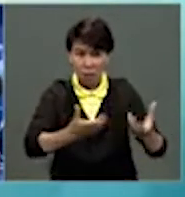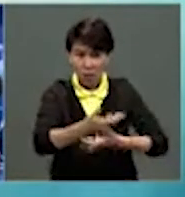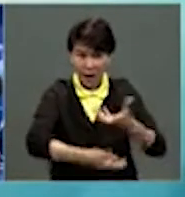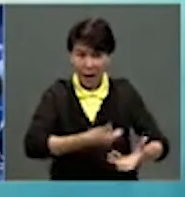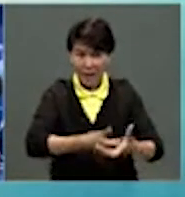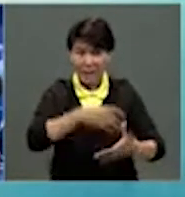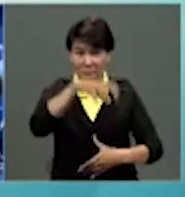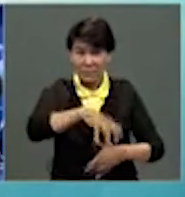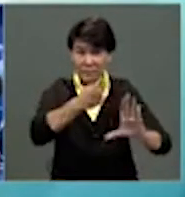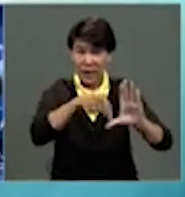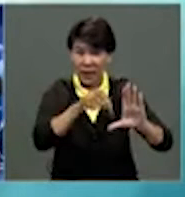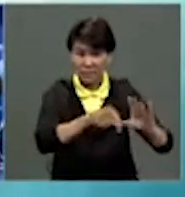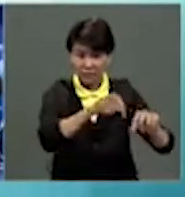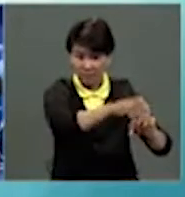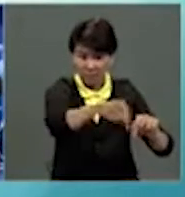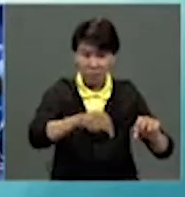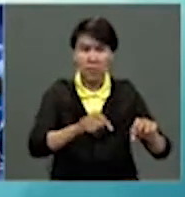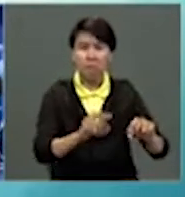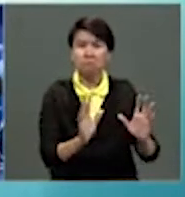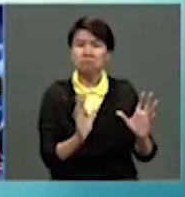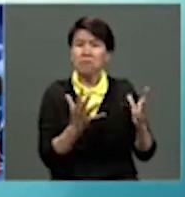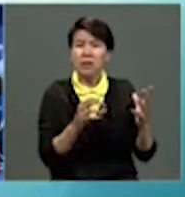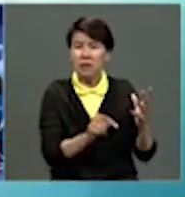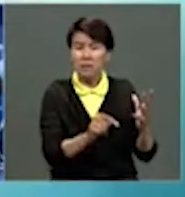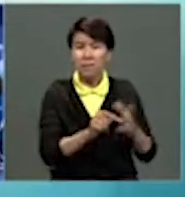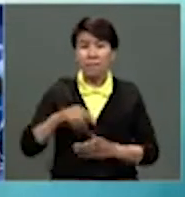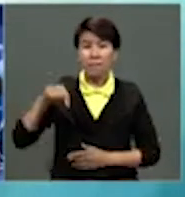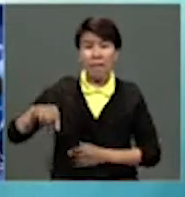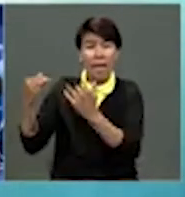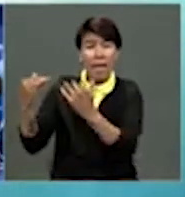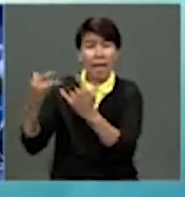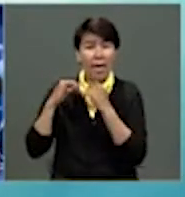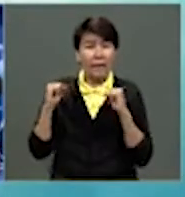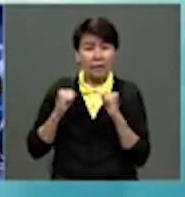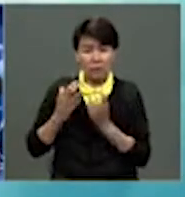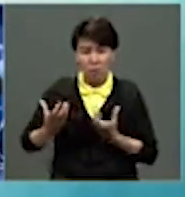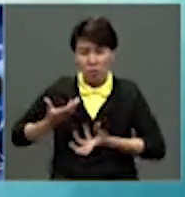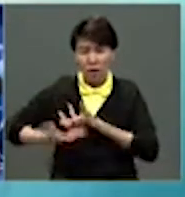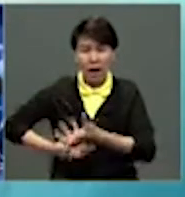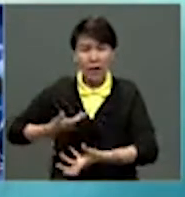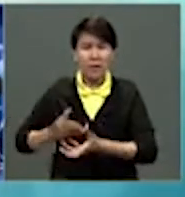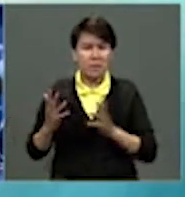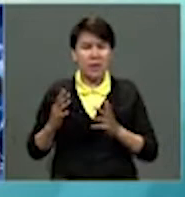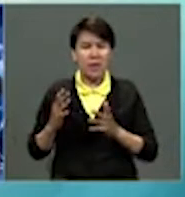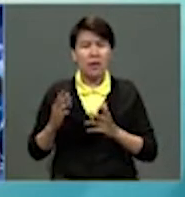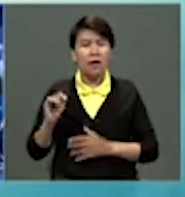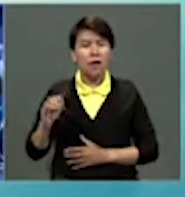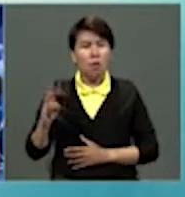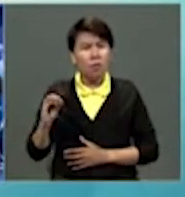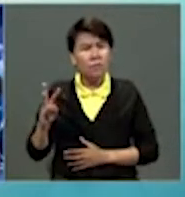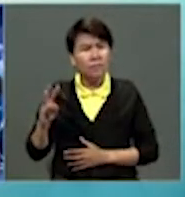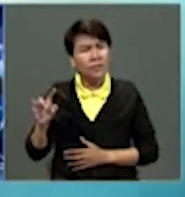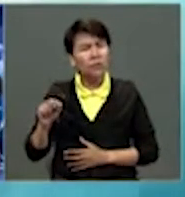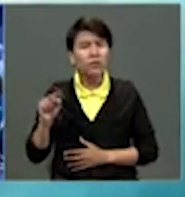มิถุนายนก็พบว่าเอ่อมีการใช้แต่ว่าไม่ค่อยได้มากเท่าไหร่นะครับเอ่ออันแรกก็สถานที่ใดที่ไม่มีเว็บหรือซับไทยชนะหรือสมุดลูกสมุดลงชื่อไว้ให้ชัดเจนเลยครับตลาดสดร้านค้าในตลาดวันนี้ไม่มีนะครับ46.9เปอร์เซ็นต์ 5สรรพสินค้าไม่มีถึง 17.1เปอร์เซ็นต์ร้านขายของที่อยู่นอก 5อีก